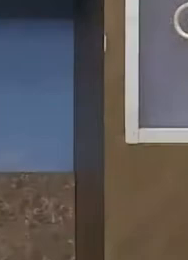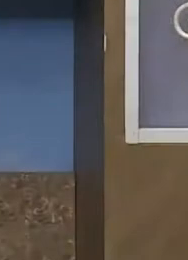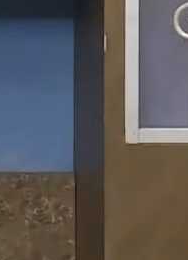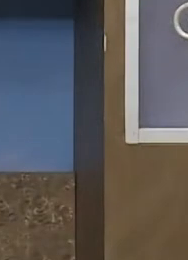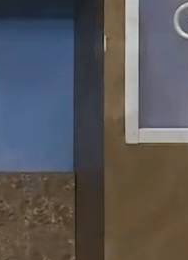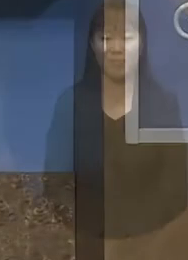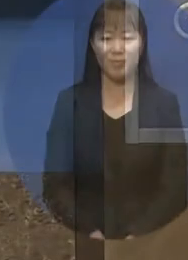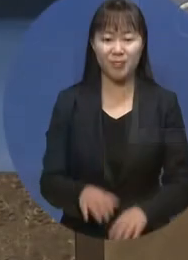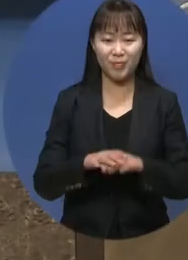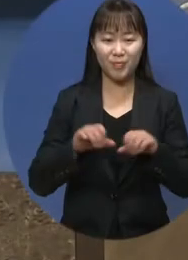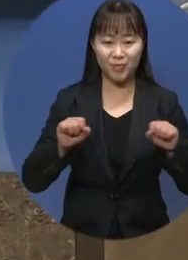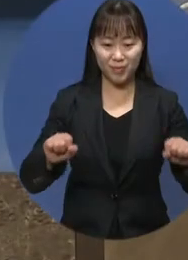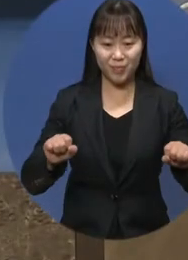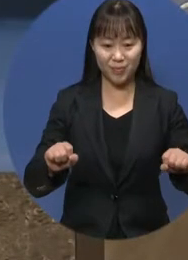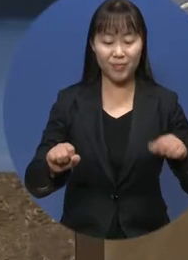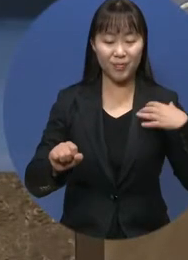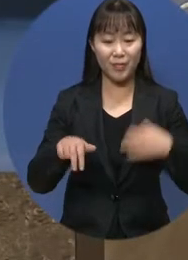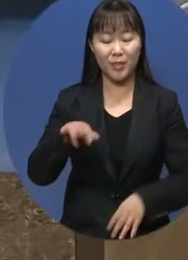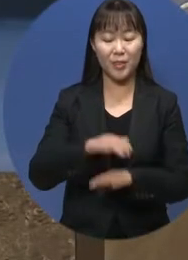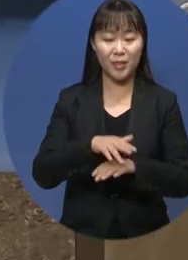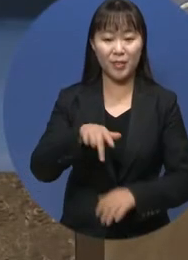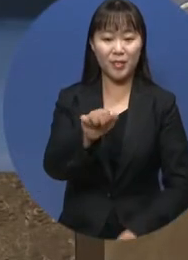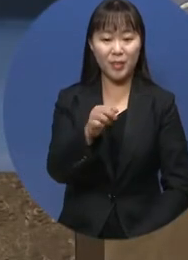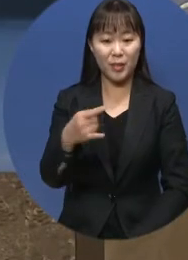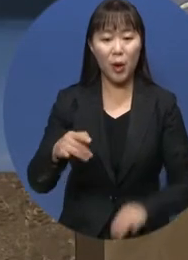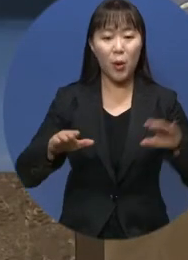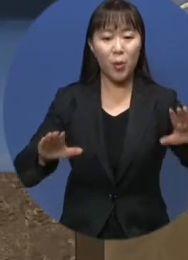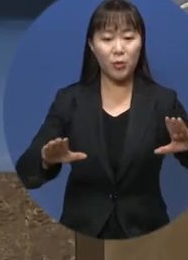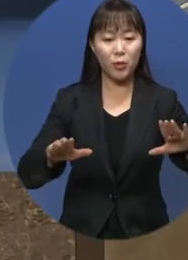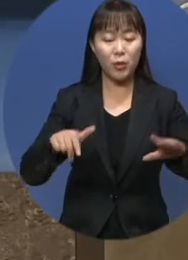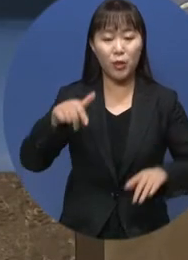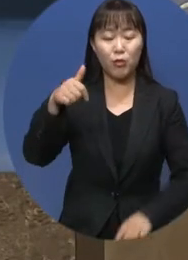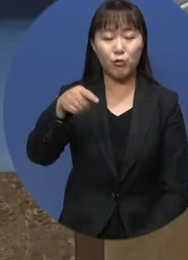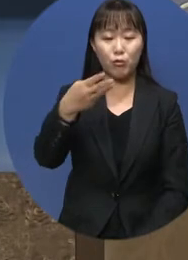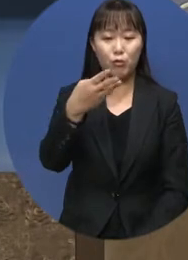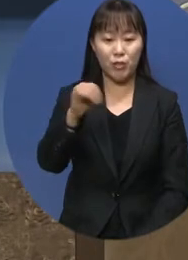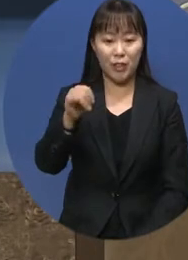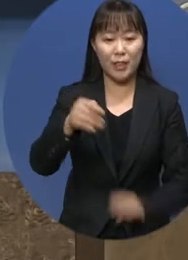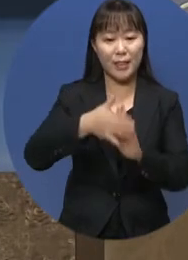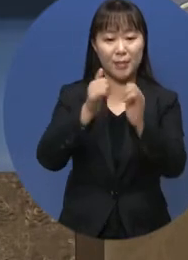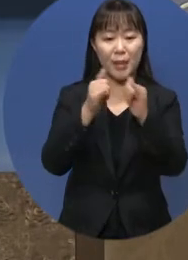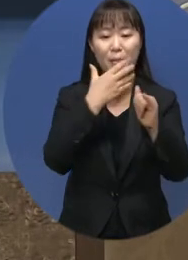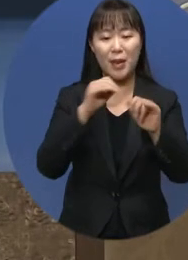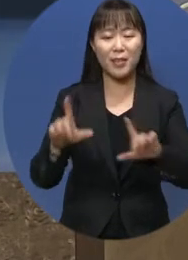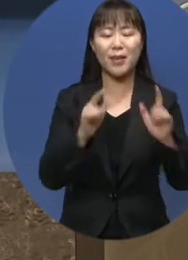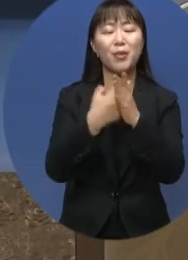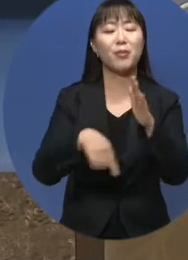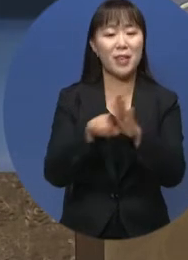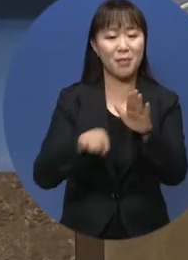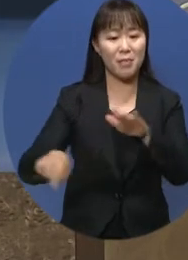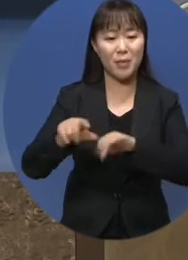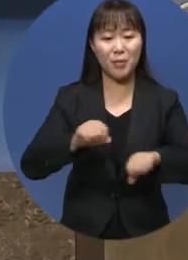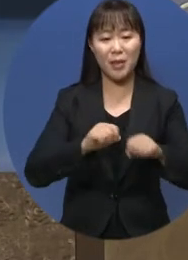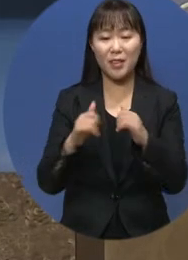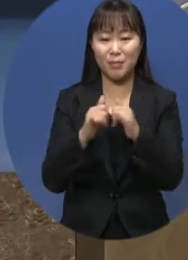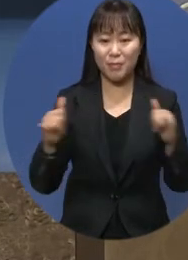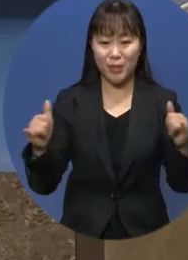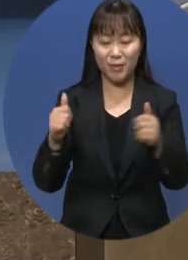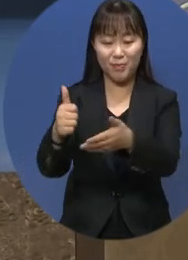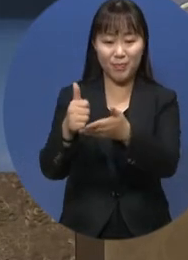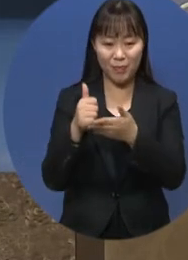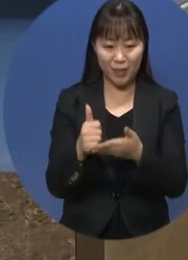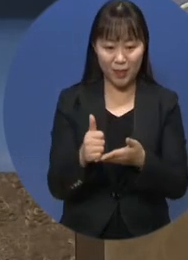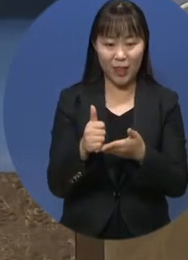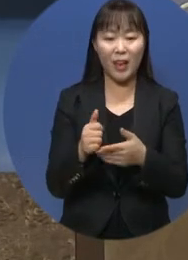안녕하세요 행복 나눔 지킴이의 손 장입니다 오늘은 구리시 니네 행복한 삶을 위해 앞서서 노력하는 분을 모셨습니다